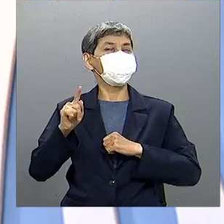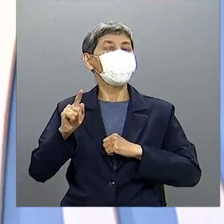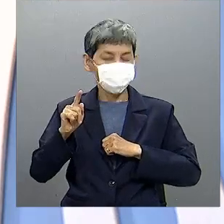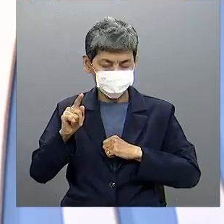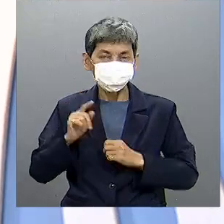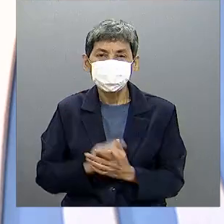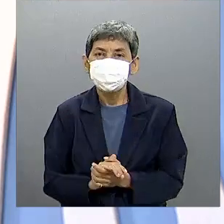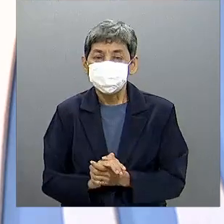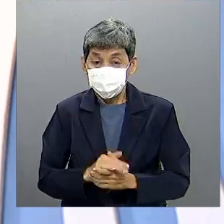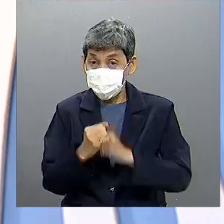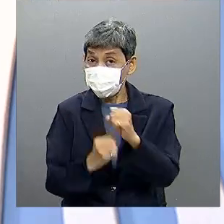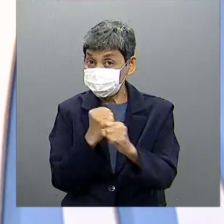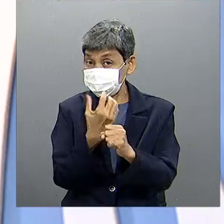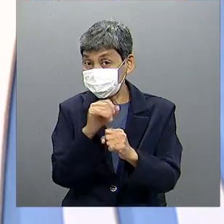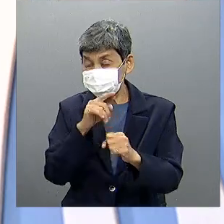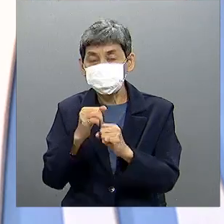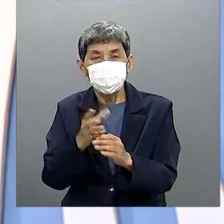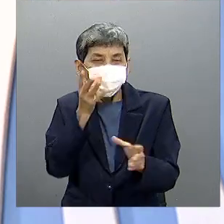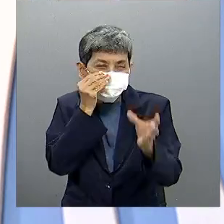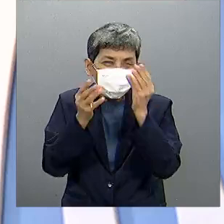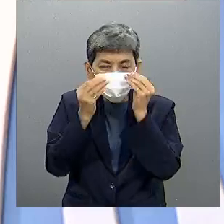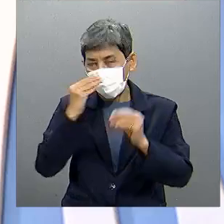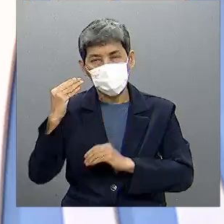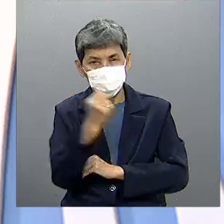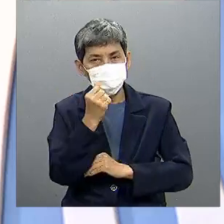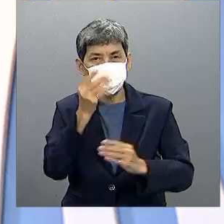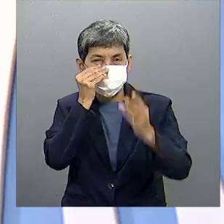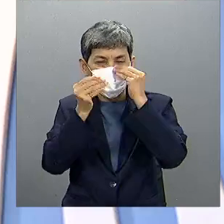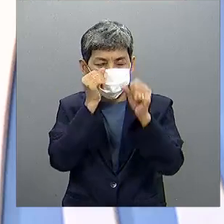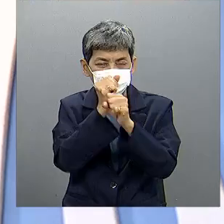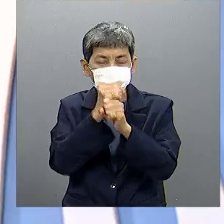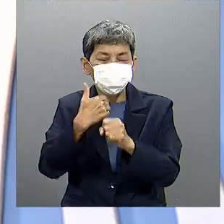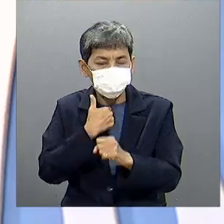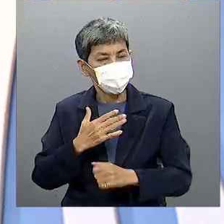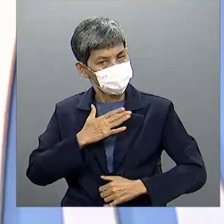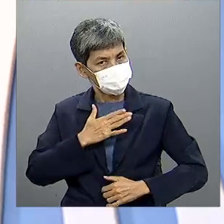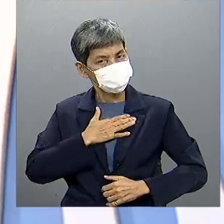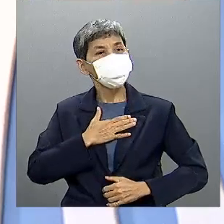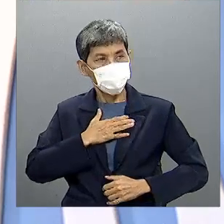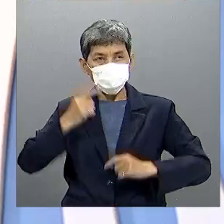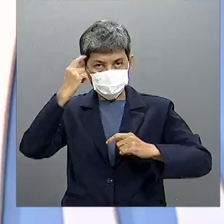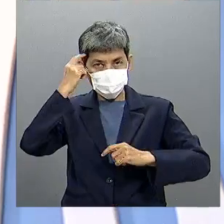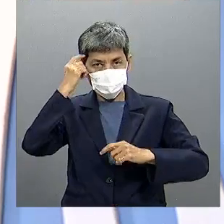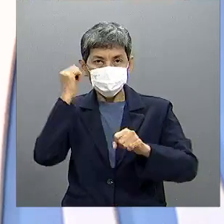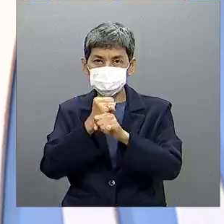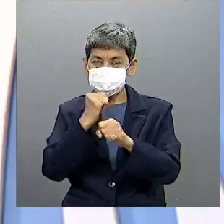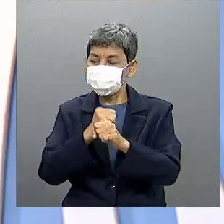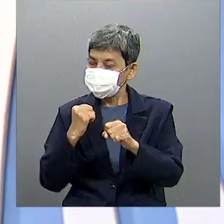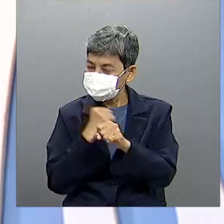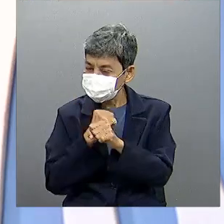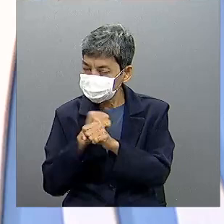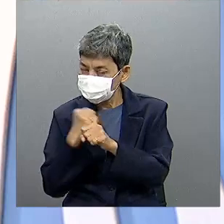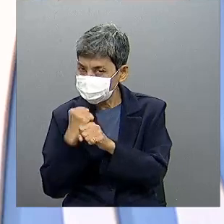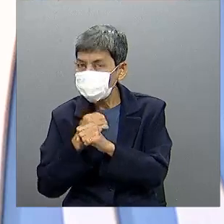นี้ข้อมูลข่าวสารพวกเขาเข้าถึงได้เร็วมากยิ่งขึ้นและพวกเขาเองก็มีความรู้มีทักษะต่างๆที่ให้ความสนใจไม่แ